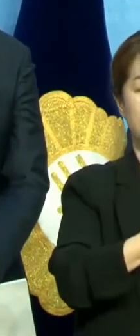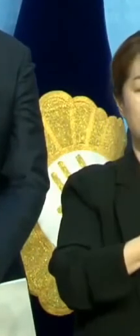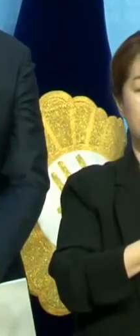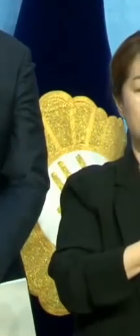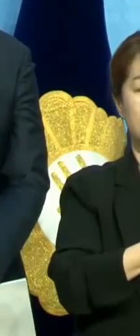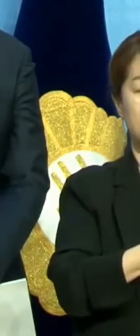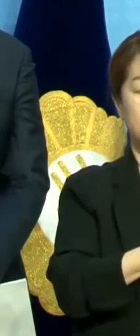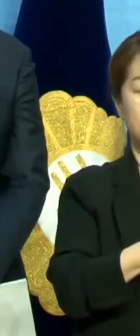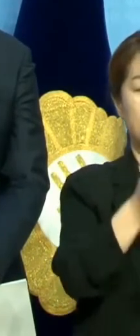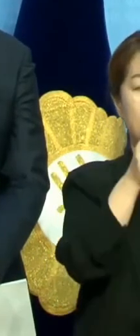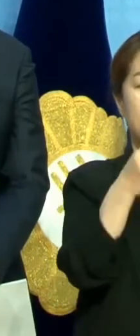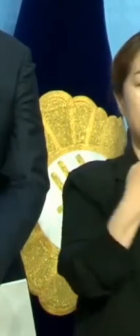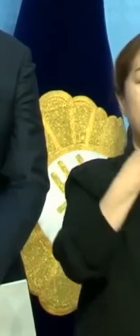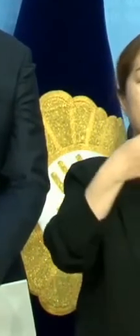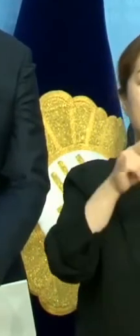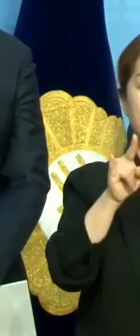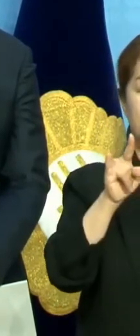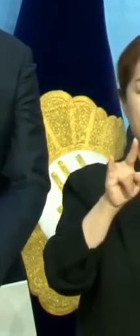현대